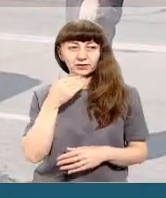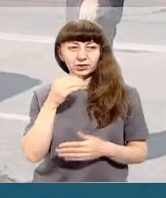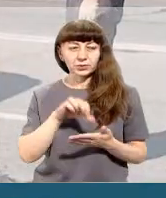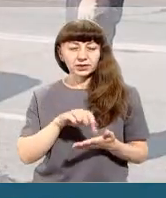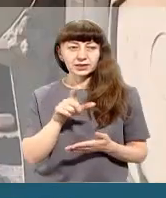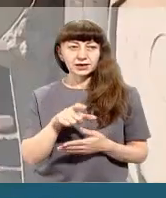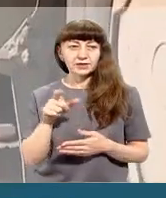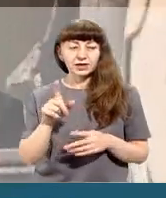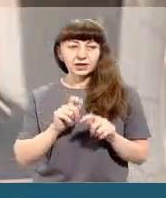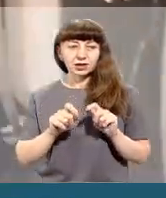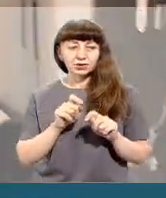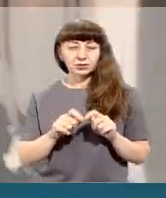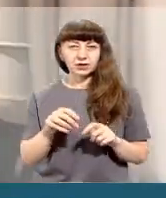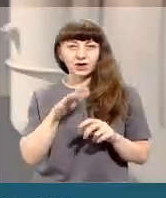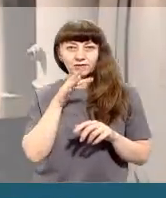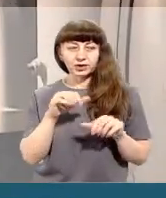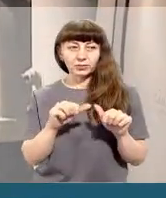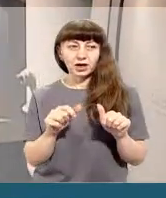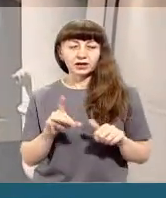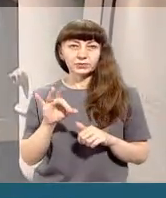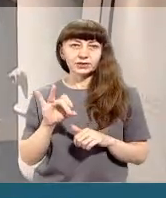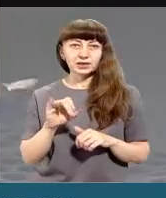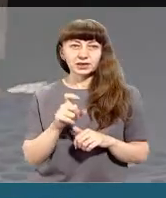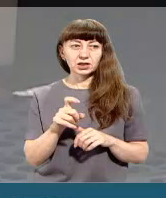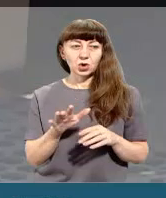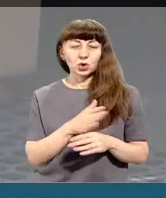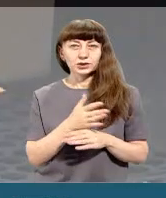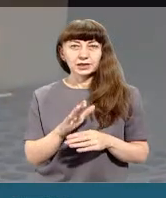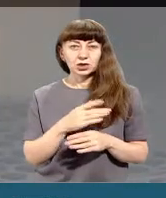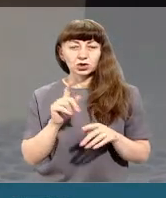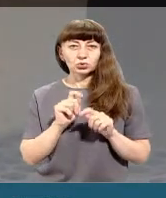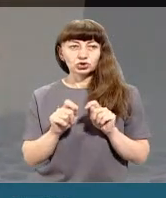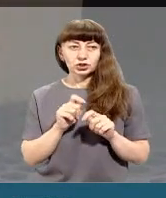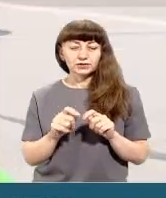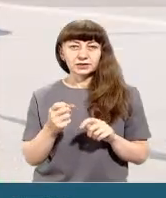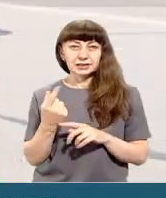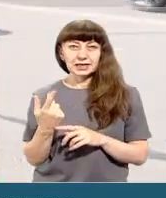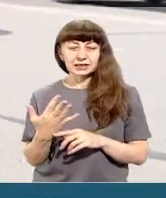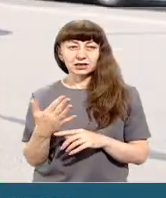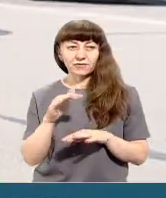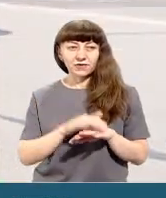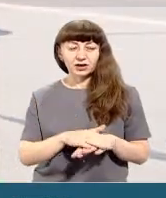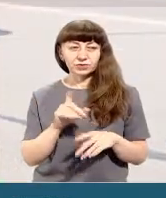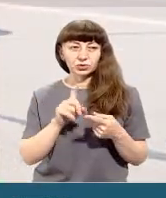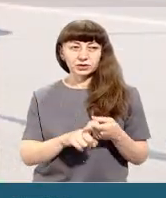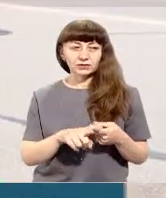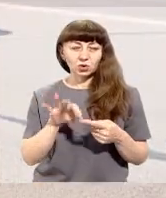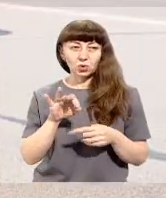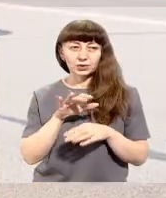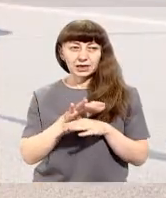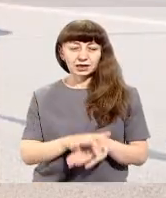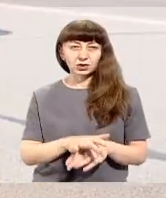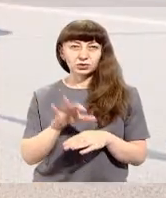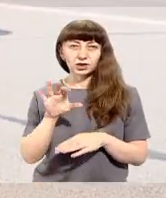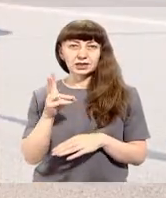инспекции транспортного контроля, при составлении административного отдела учитывается несколько фактов. Все зависит от нагрузок